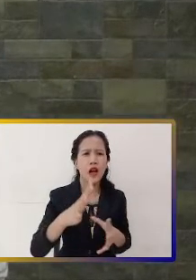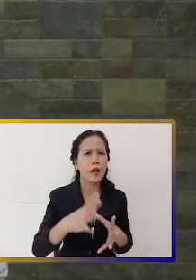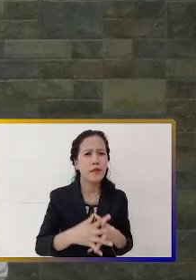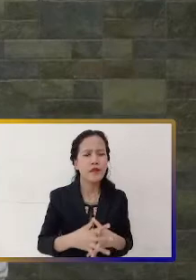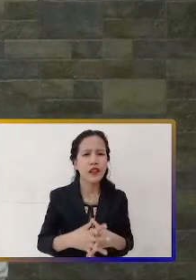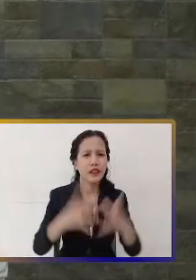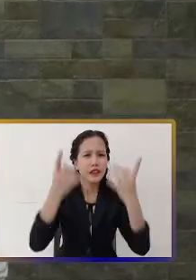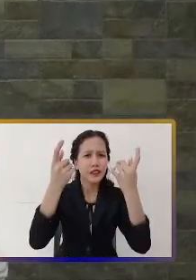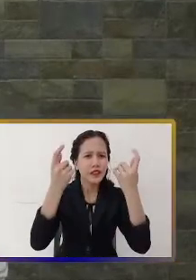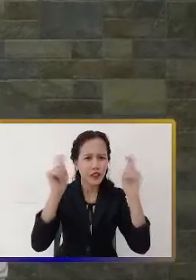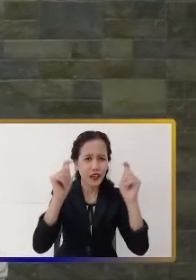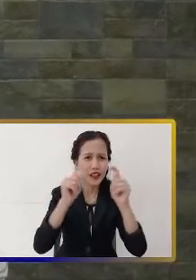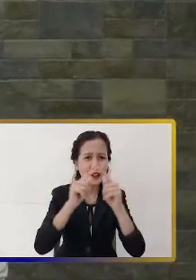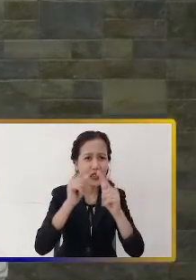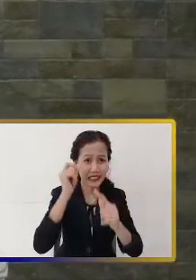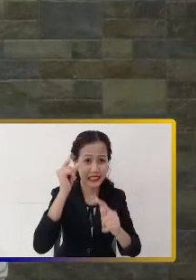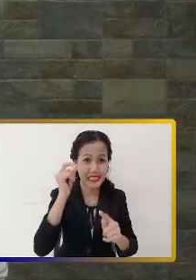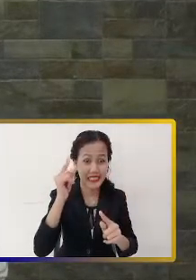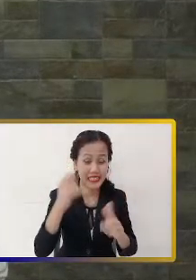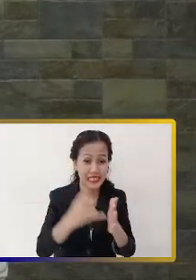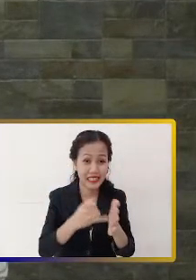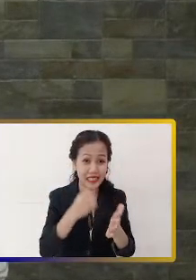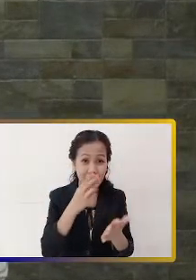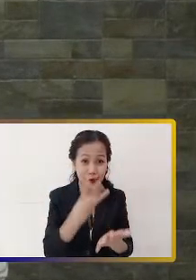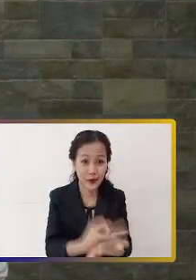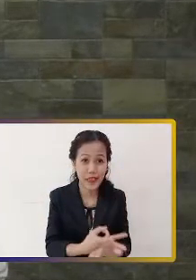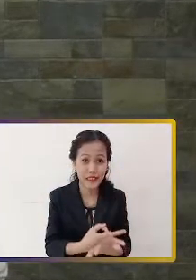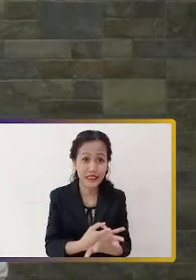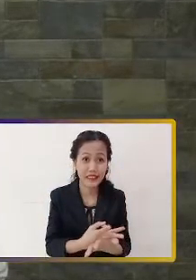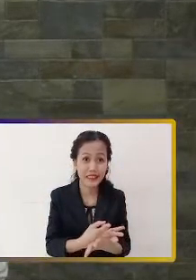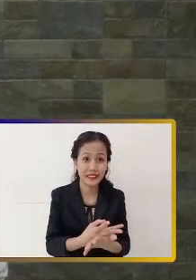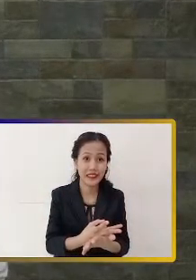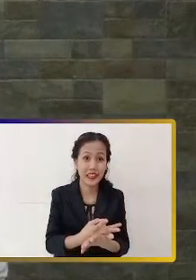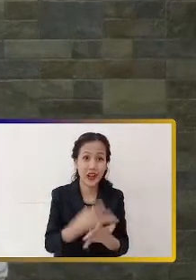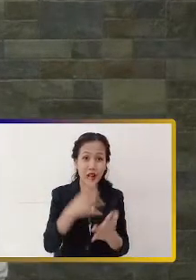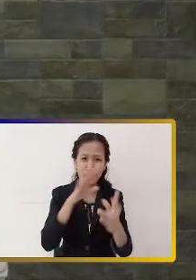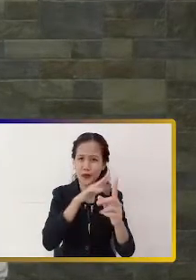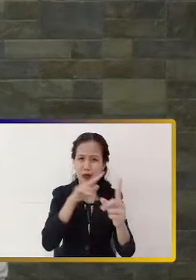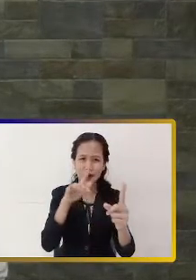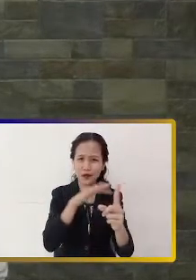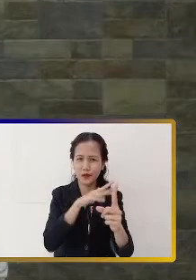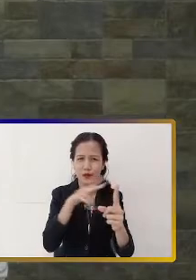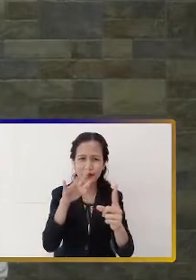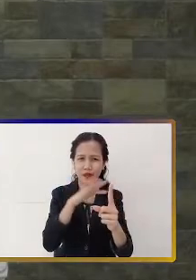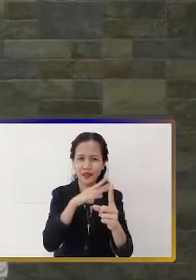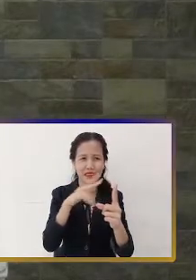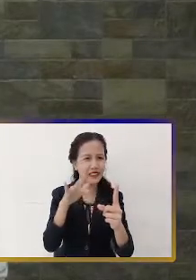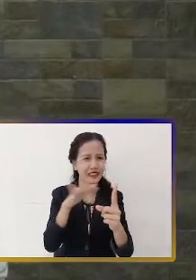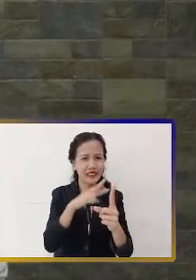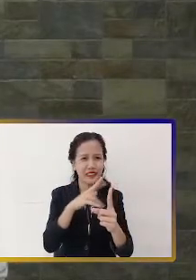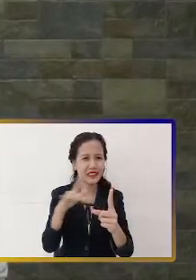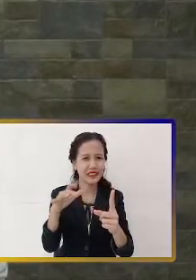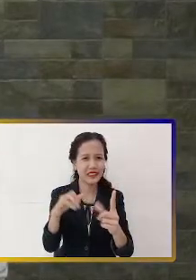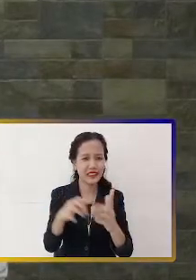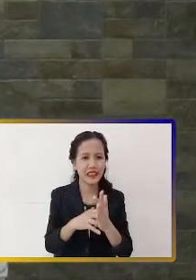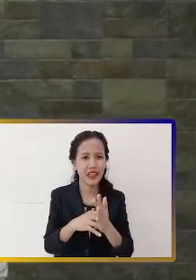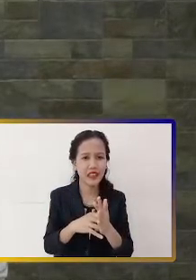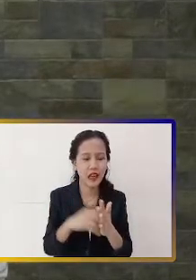Ito pong sinasabi ko po sa inyo ngayon, subukan ninyo at tignan niyo lang mabuti. Line upon line, chinek ng Panginoon.